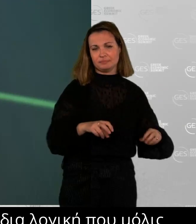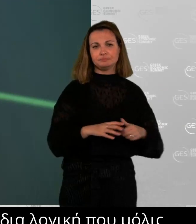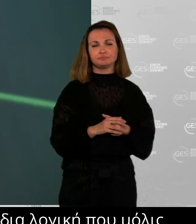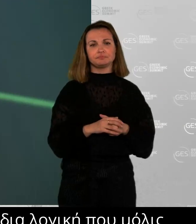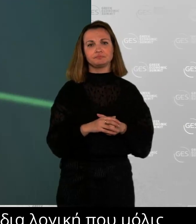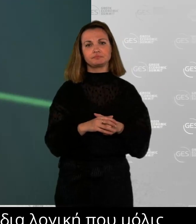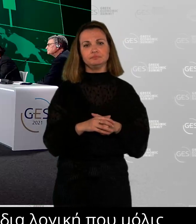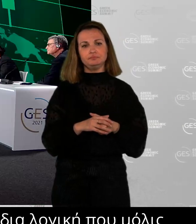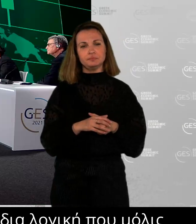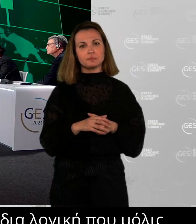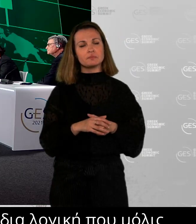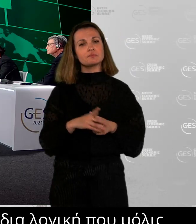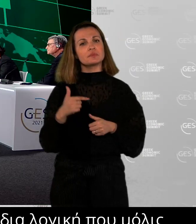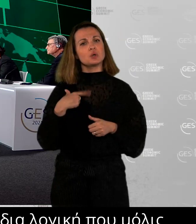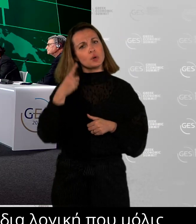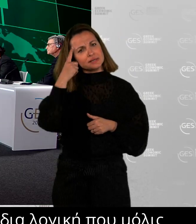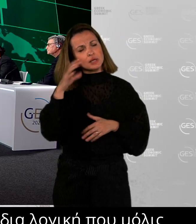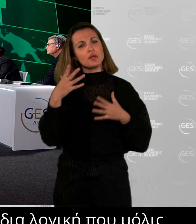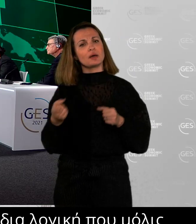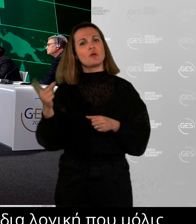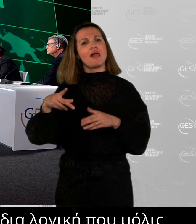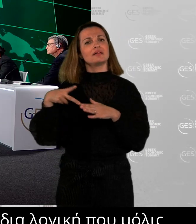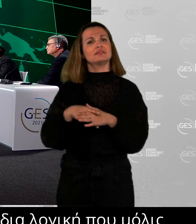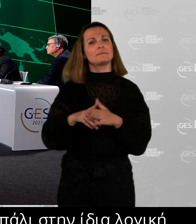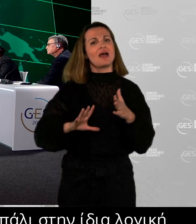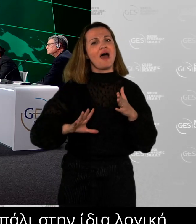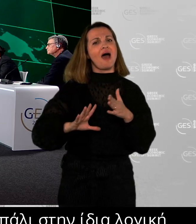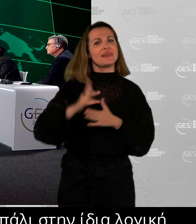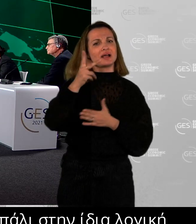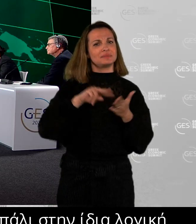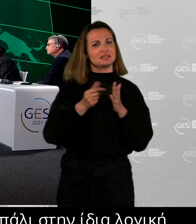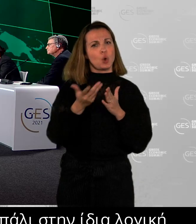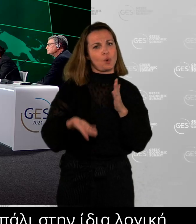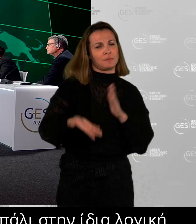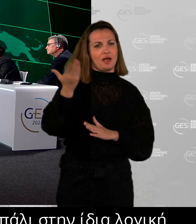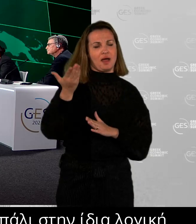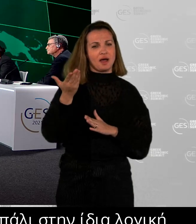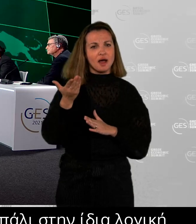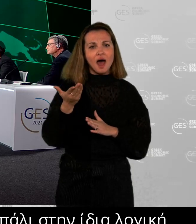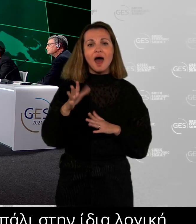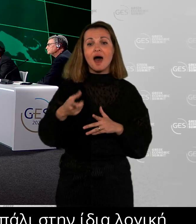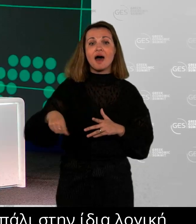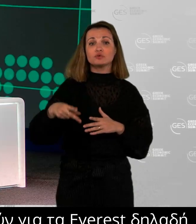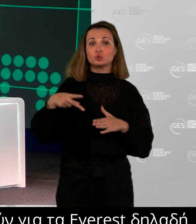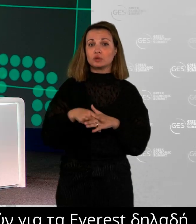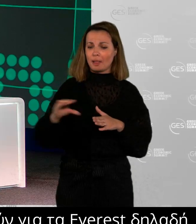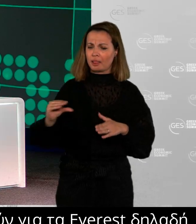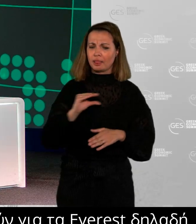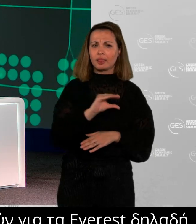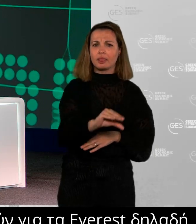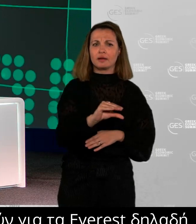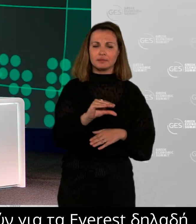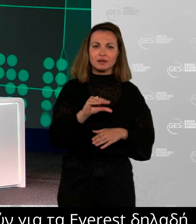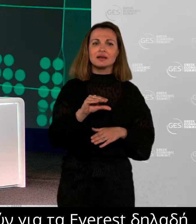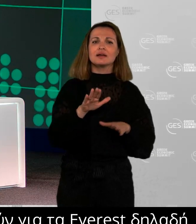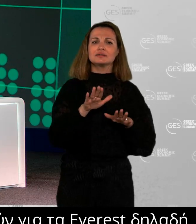ίδια λογική από το Ταμείο Ανάκαμψης που θα κατευθυνθούν για τα early stages, δηλαδή ουσιαστικά θα υποστηρίξουν τα πρώτα στάδια της